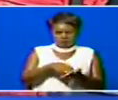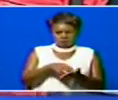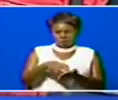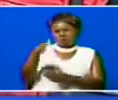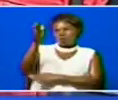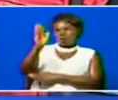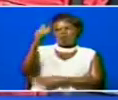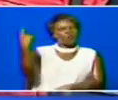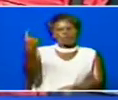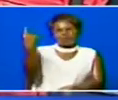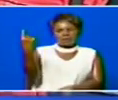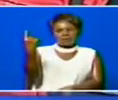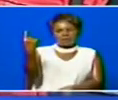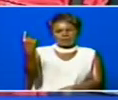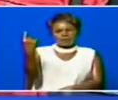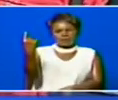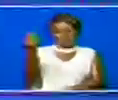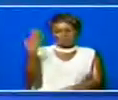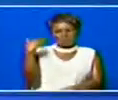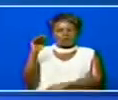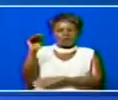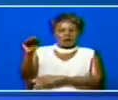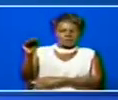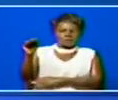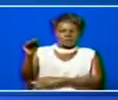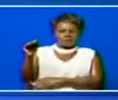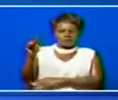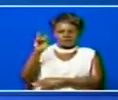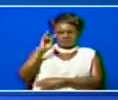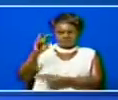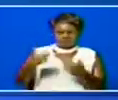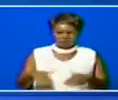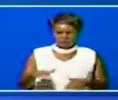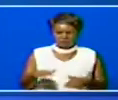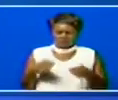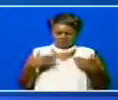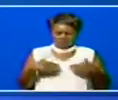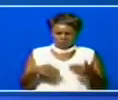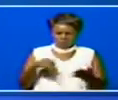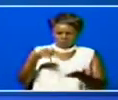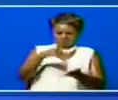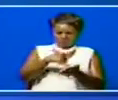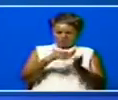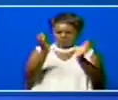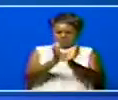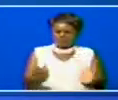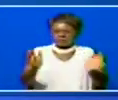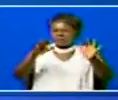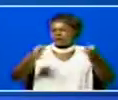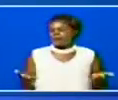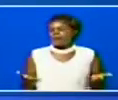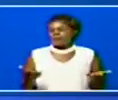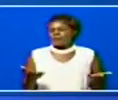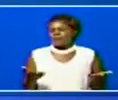sasa ni Mungu. Ni Mungu. Naam, kwa sababu tulikuwa tumeuliza awali watazamaji, unastahili wale wahusika wa dhulma wanastahili kuchukuliwa hatua